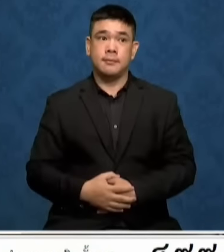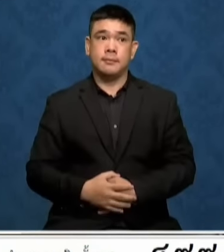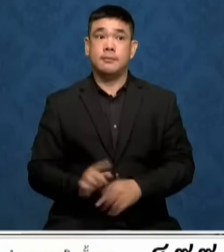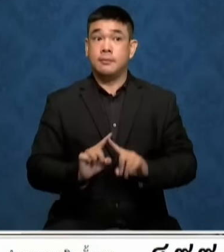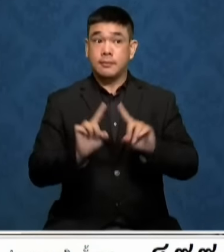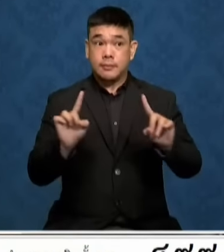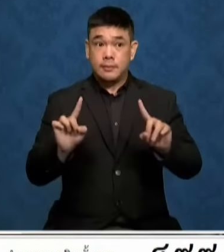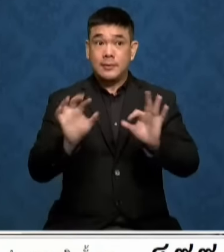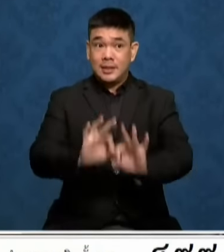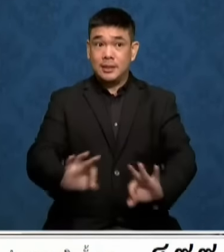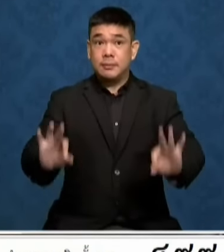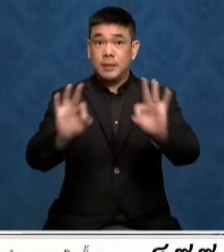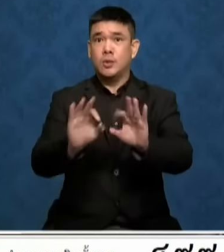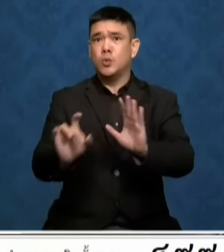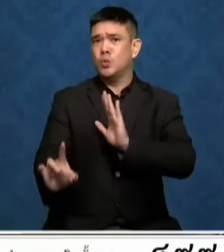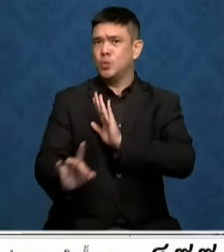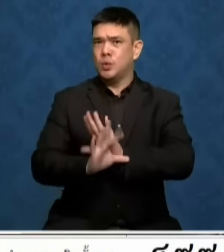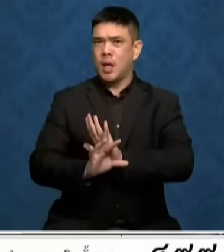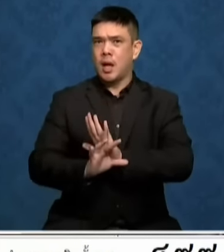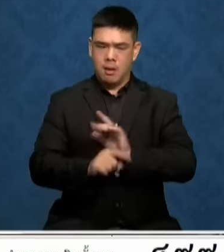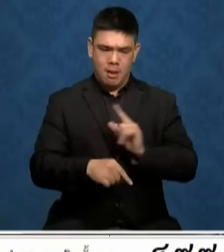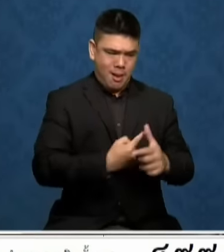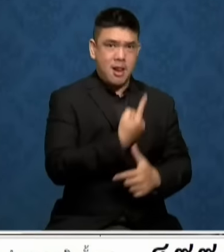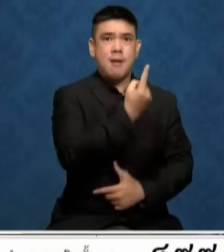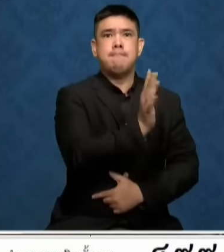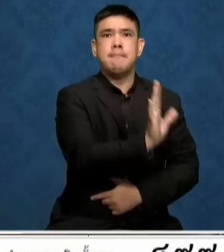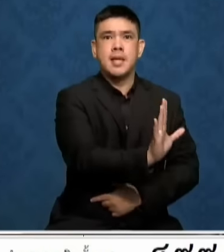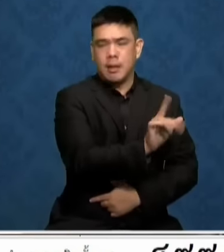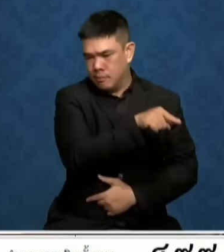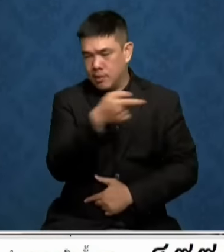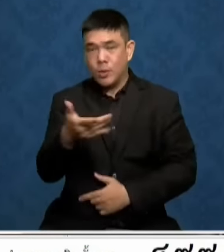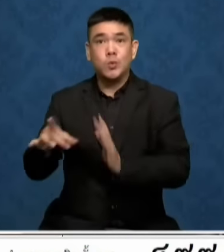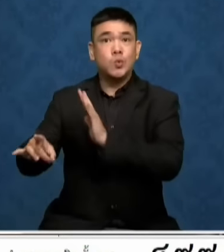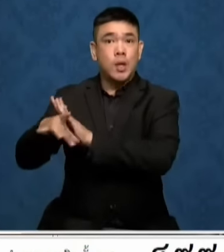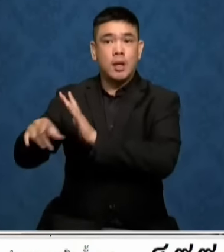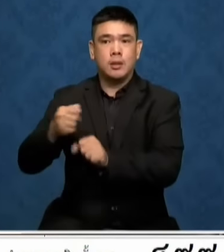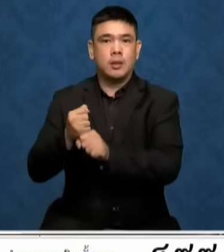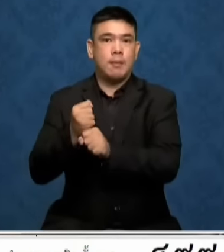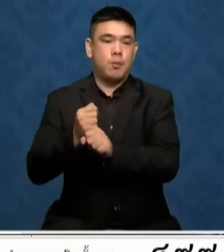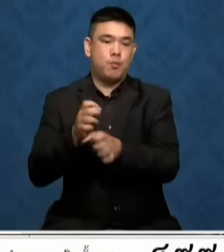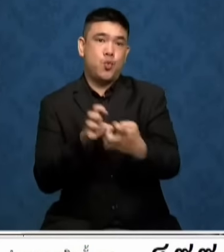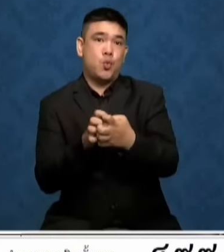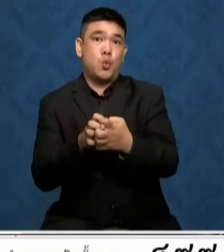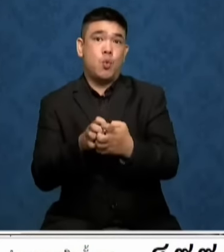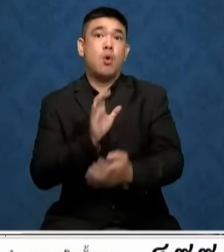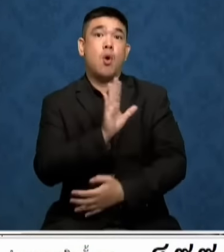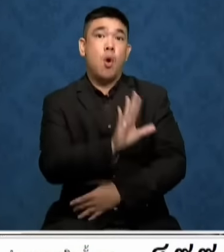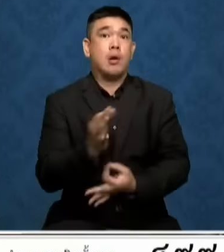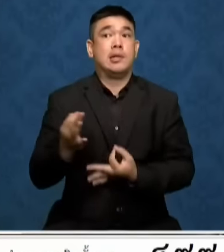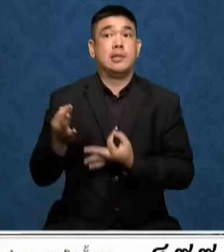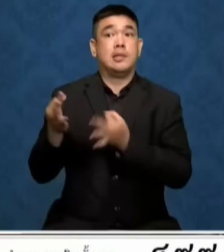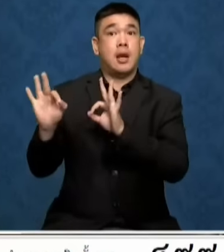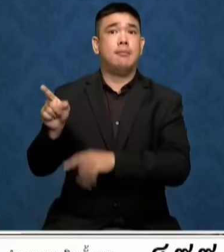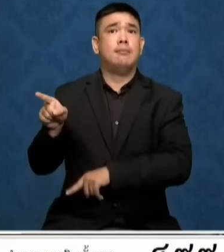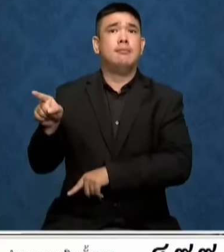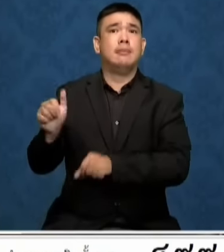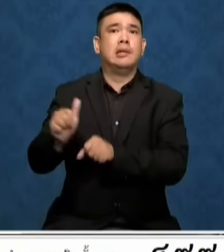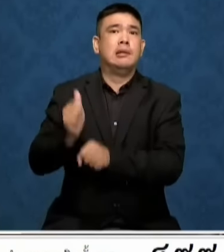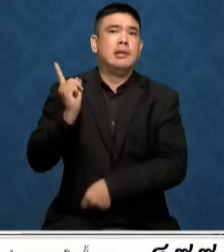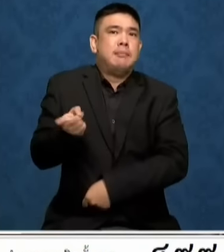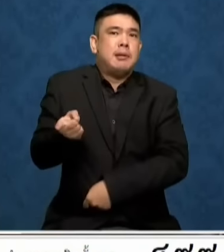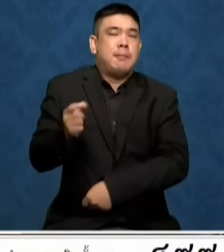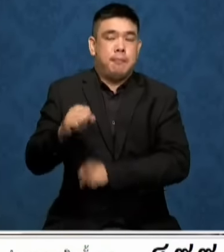แต่ต้องทำสิ่งนี้เป็นสิ่งสุดท้ายนะคะไม่ใช่สิ่งแรกไม่เช่นนั้นอาจนำไปสู่การแทรกแซงขององค์กรอิสระอย่างที่เป็นอยู่มายาว